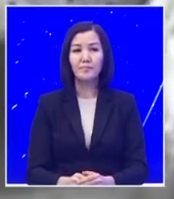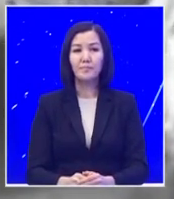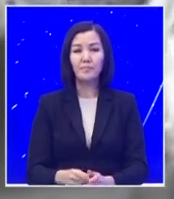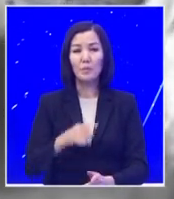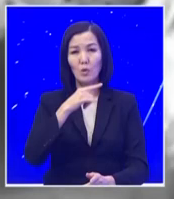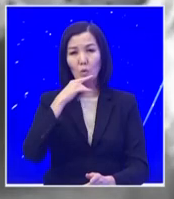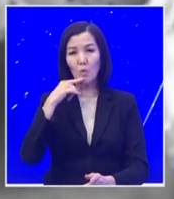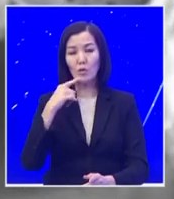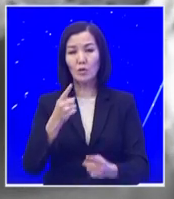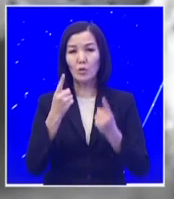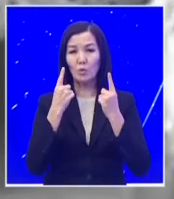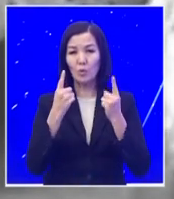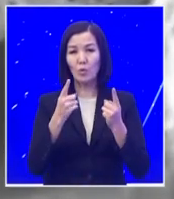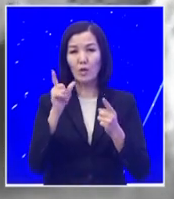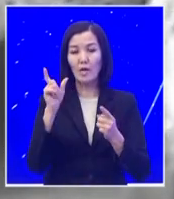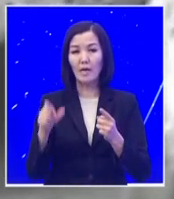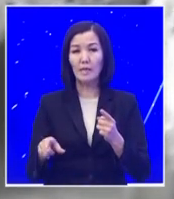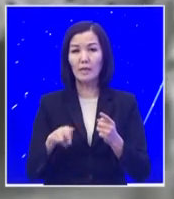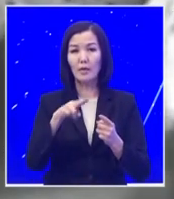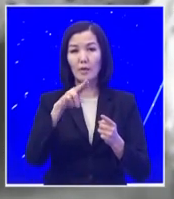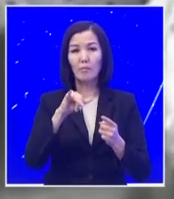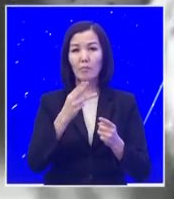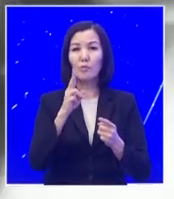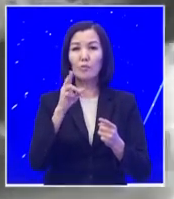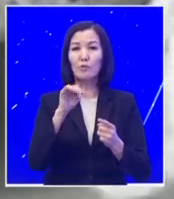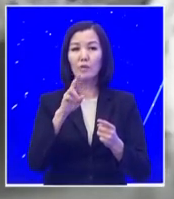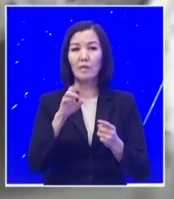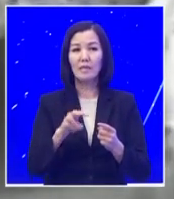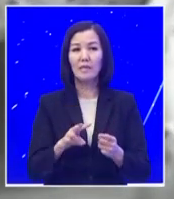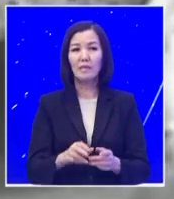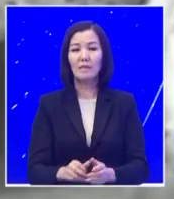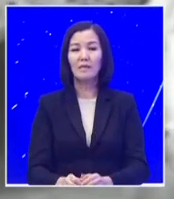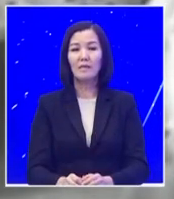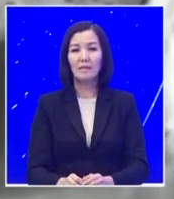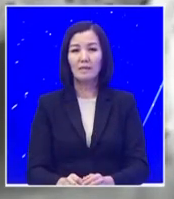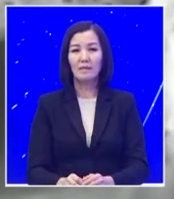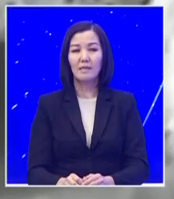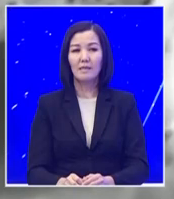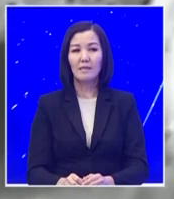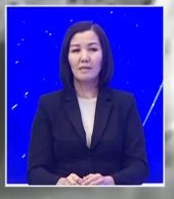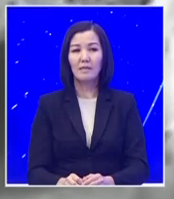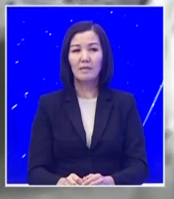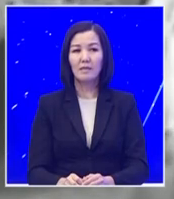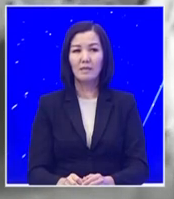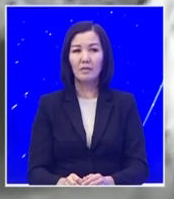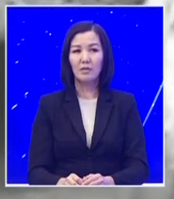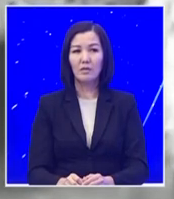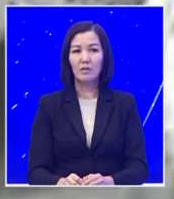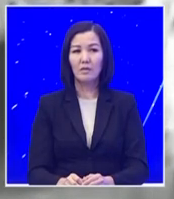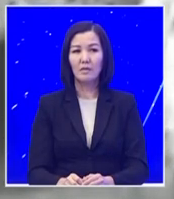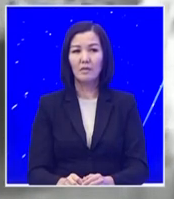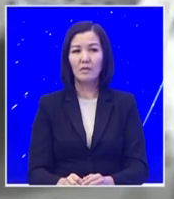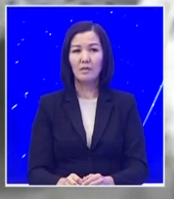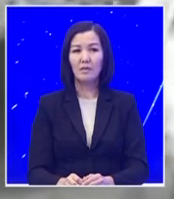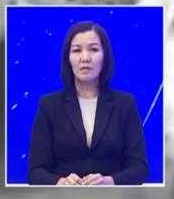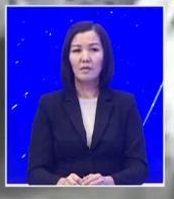орыстың ұлы ақыны Пушкин. Пушкин емес, Пушкин. Айттым ғой мен саған Пушкин деп.